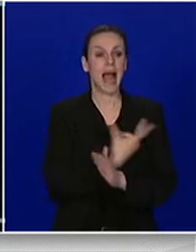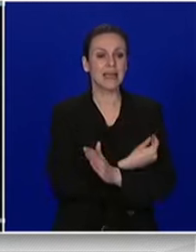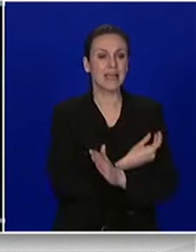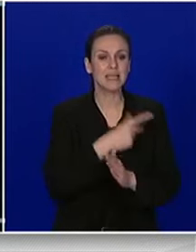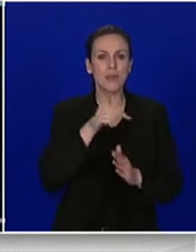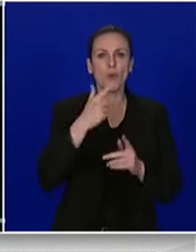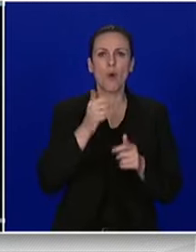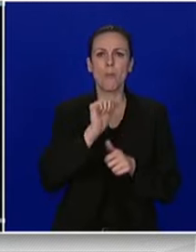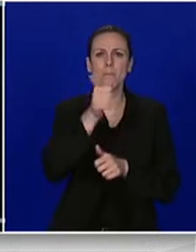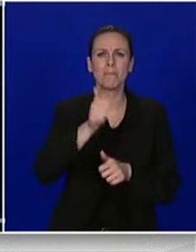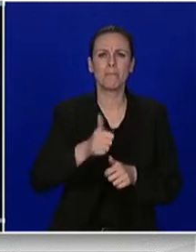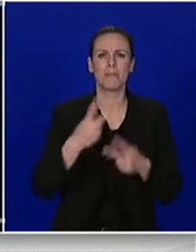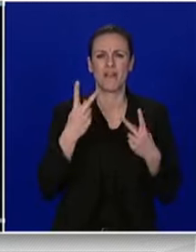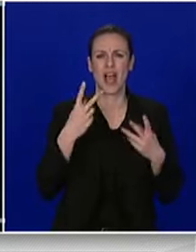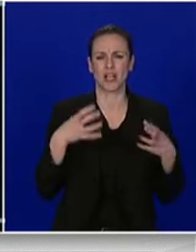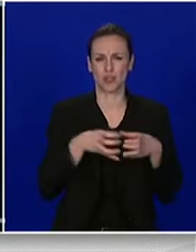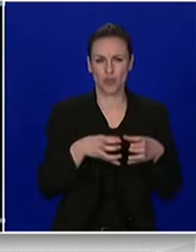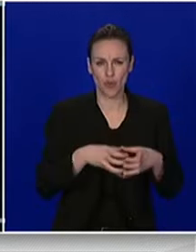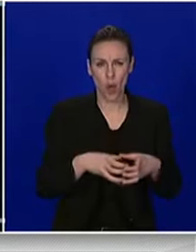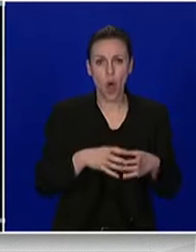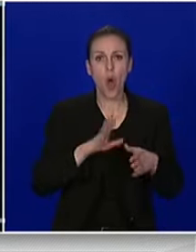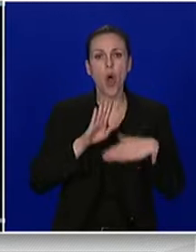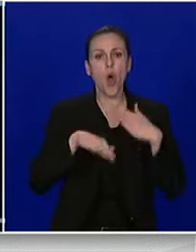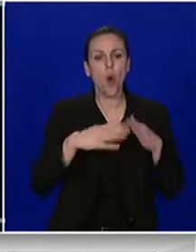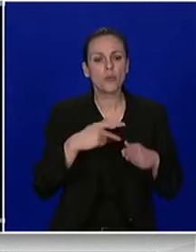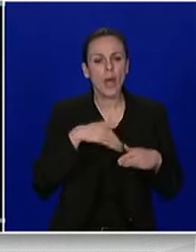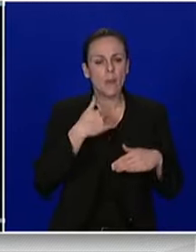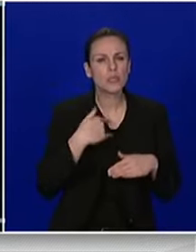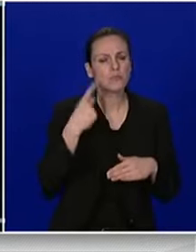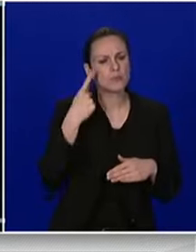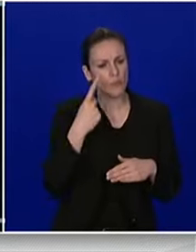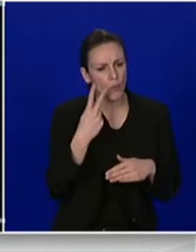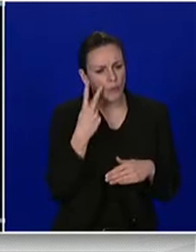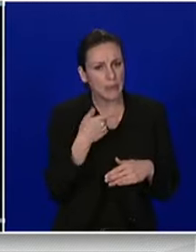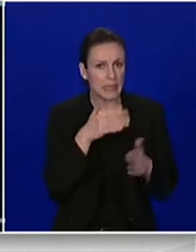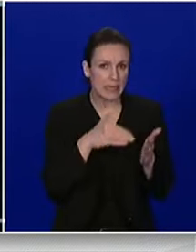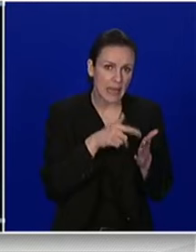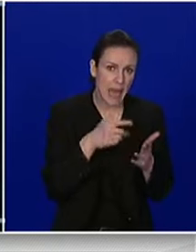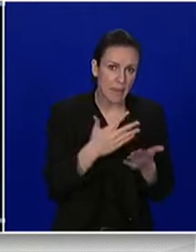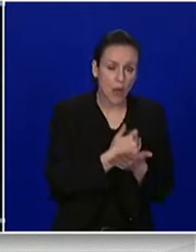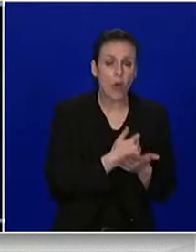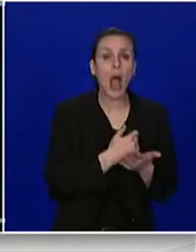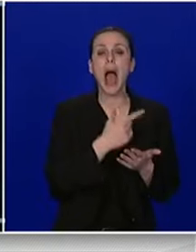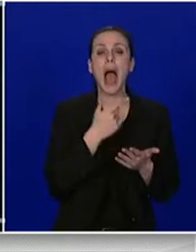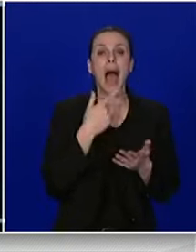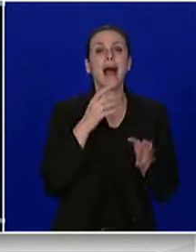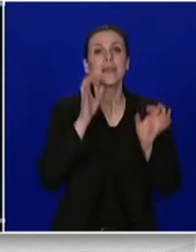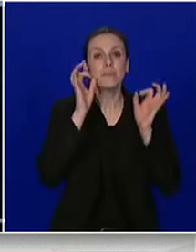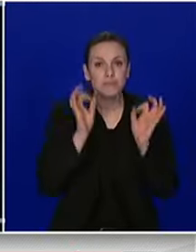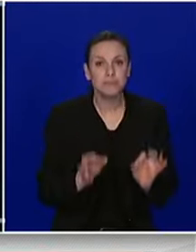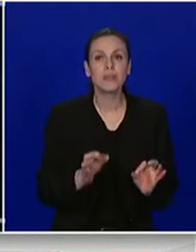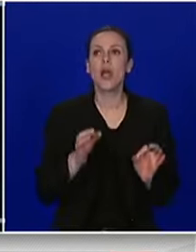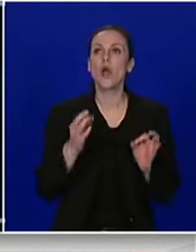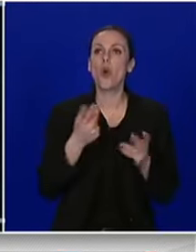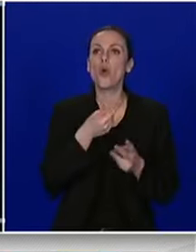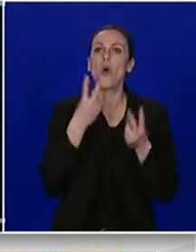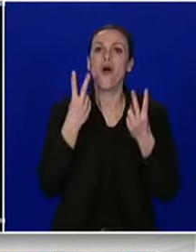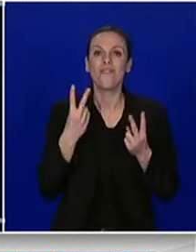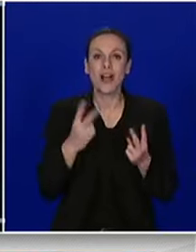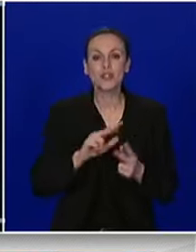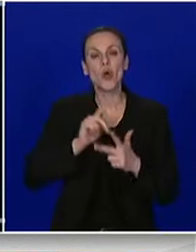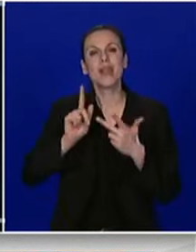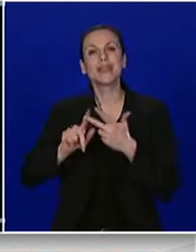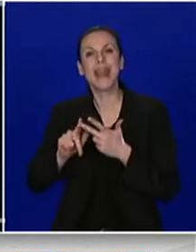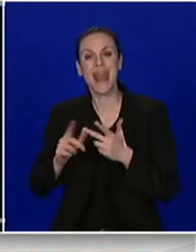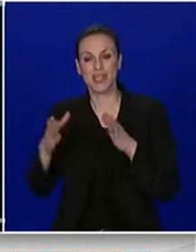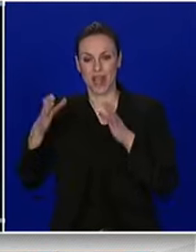prioriteti, tek se sagledavala mogućnost njegove upotrebe. Ali on će svoj puni zahvat i puno značenje doživjeti u trećoj fazi,